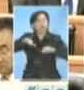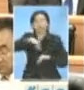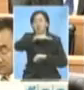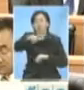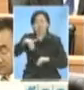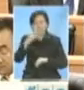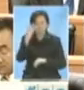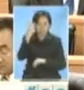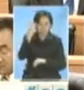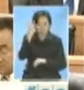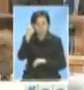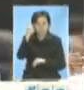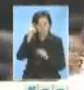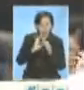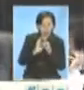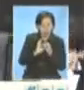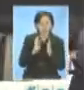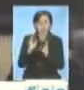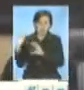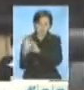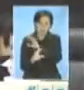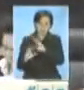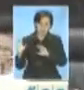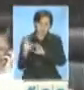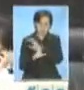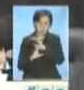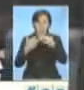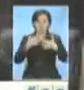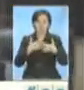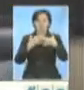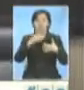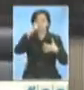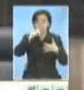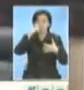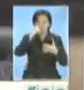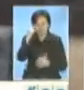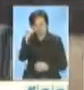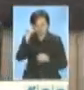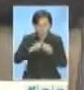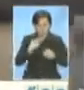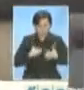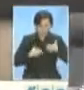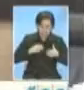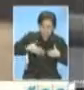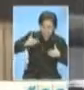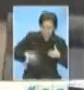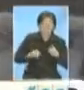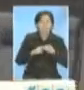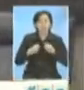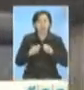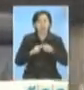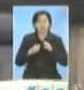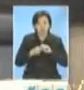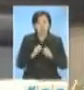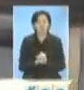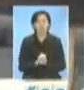ราก็มีความกังวลว่าคนที่เขามาลงทุนภาคอุตสาหกรรมในประเทศไทยก็จะเดือดร้อนกันหมด